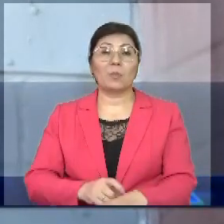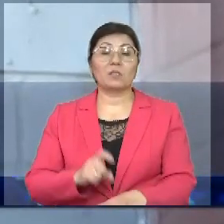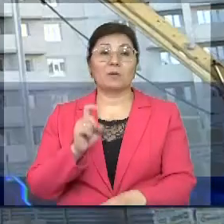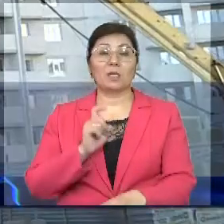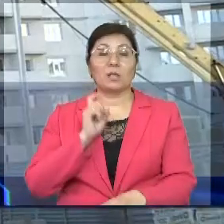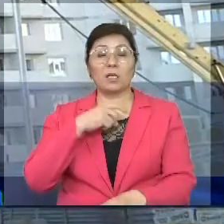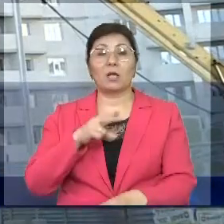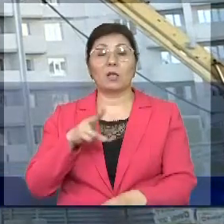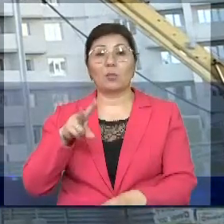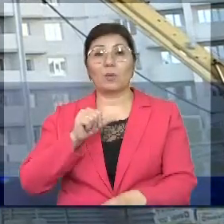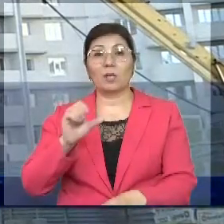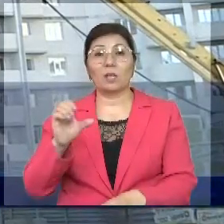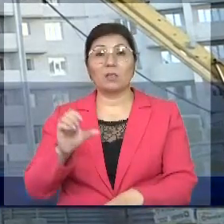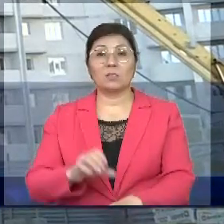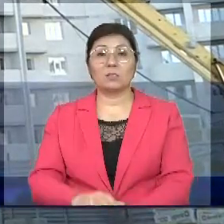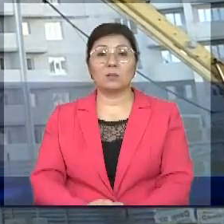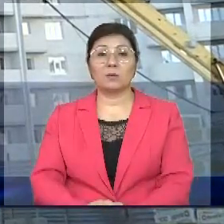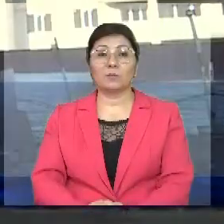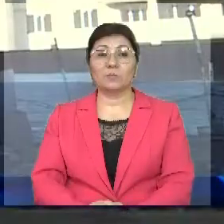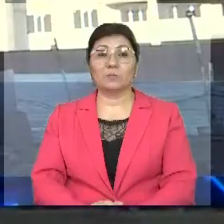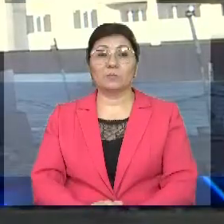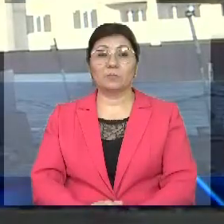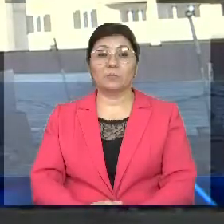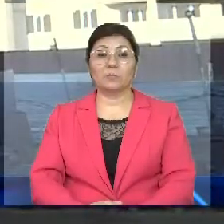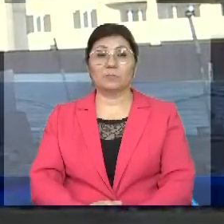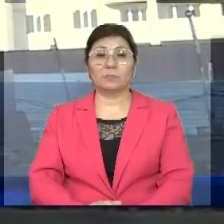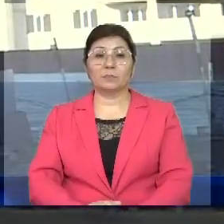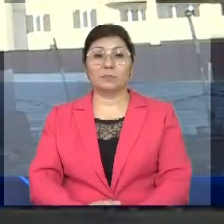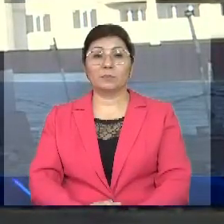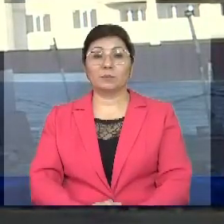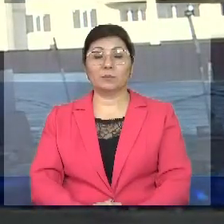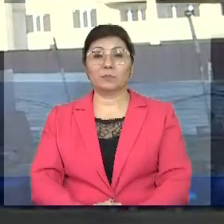эконом-класс деңгейінде. Амангелді Атабайұлы, Нұрбол Жауынбаев, Самат Қалекенов, Ақтөбе телеарнасы.